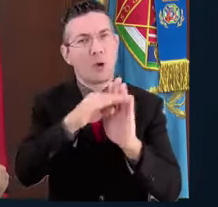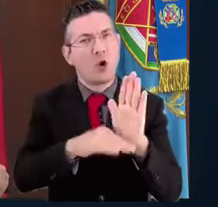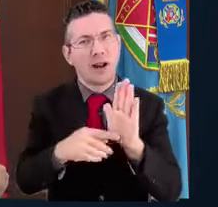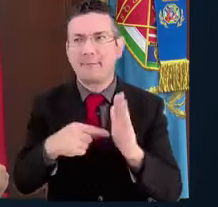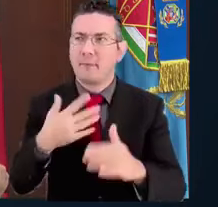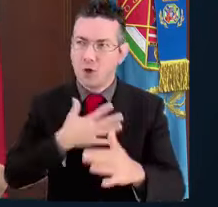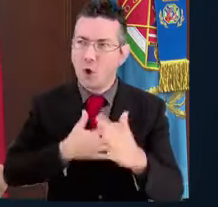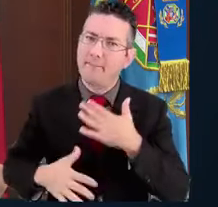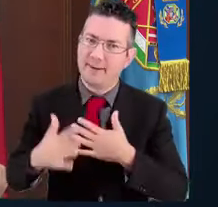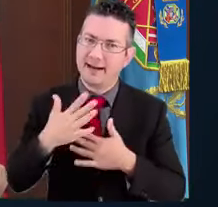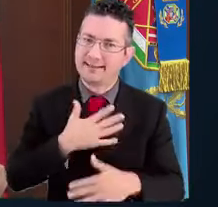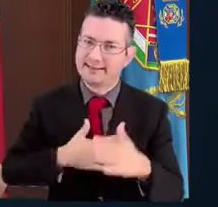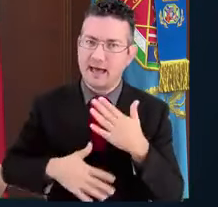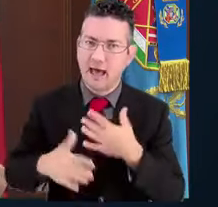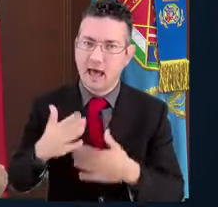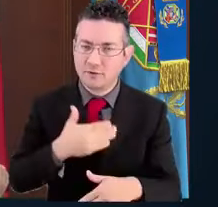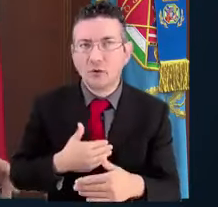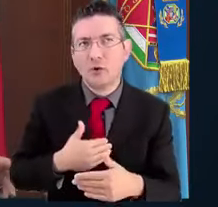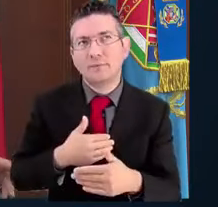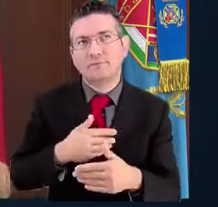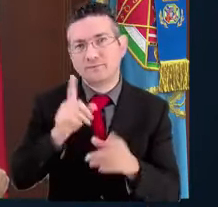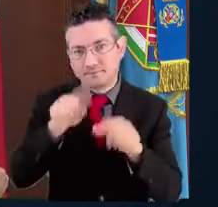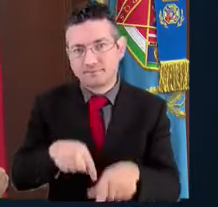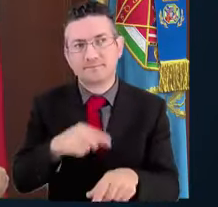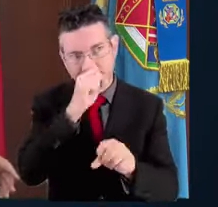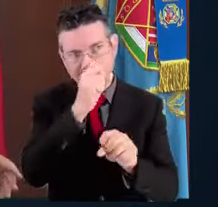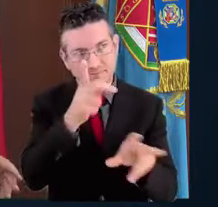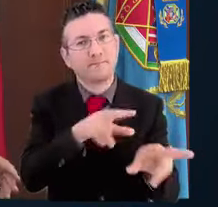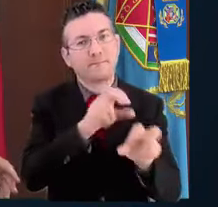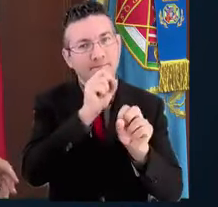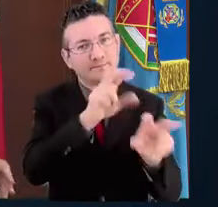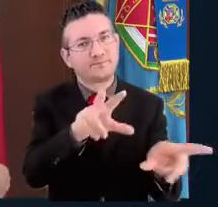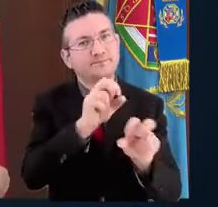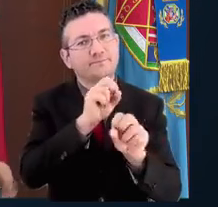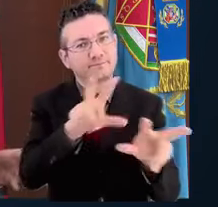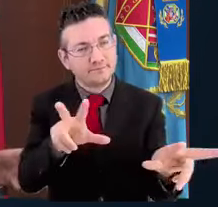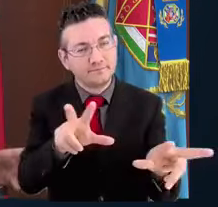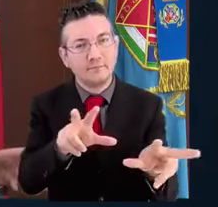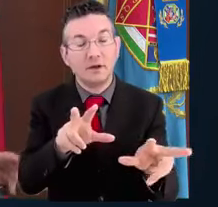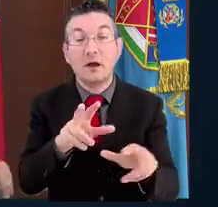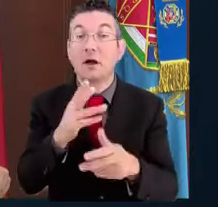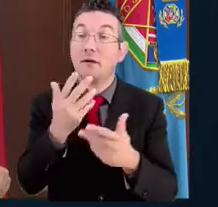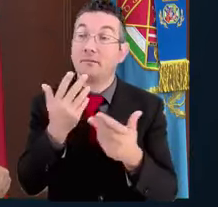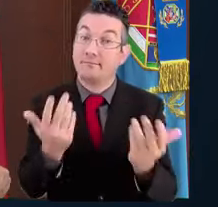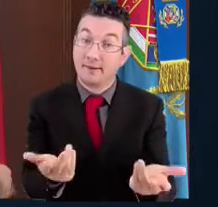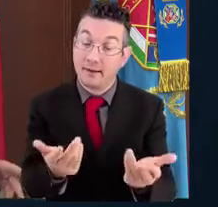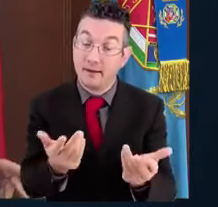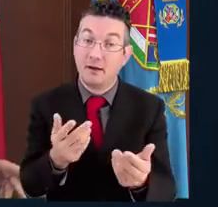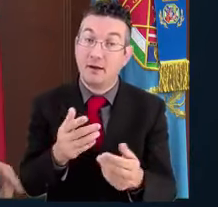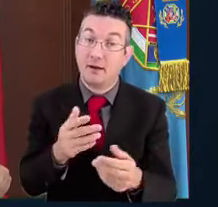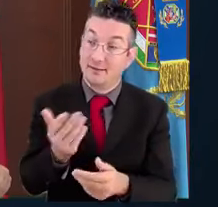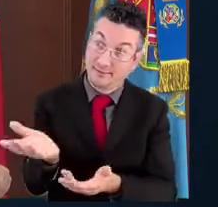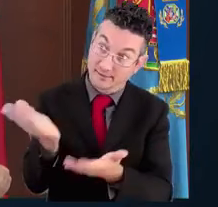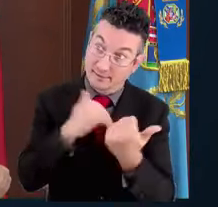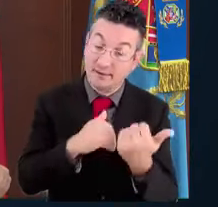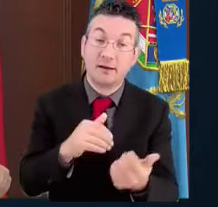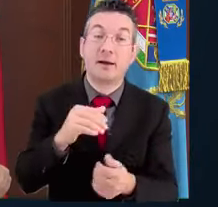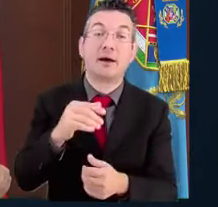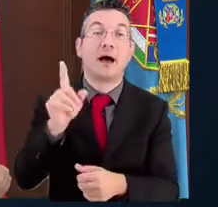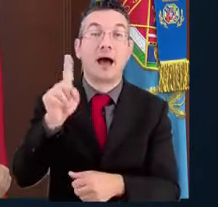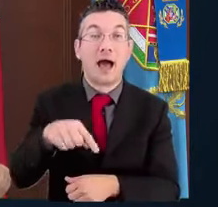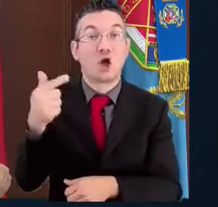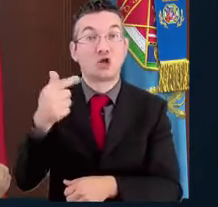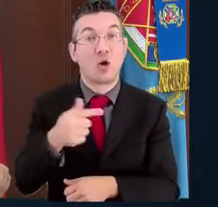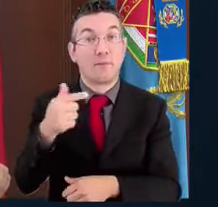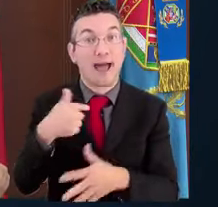anche cercato di veicolare i nostri territori però venga anche nei nostri territori insieme a tommaso io l'ho invitati subito dopo perché dobbiamo